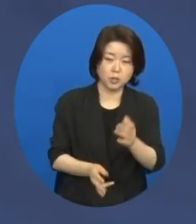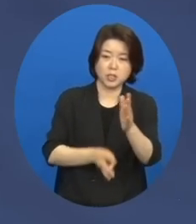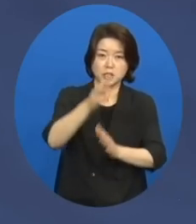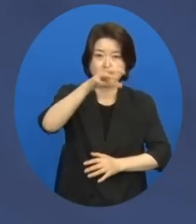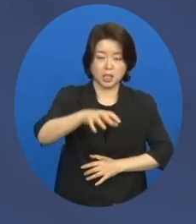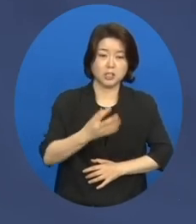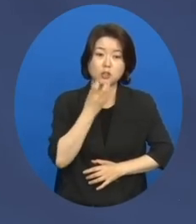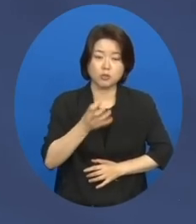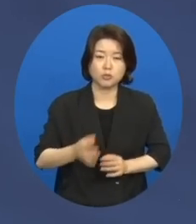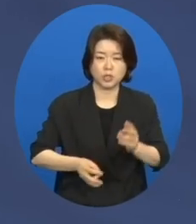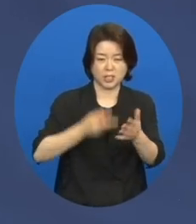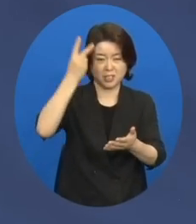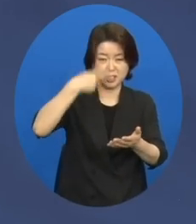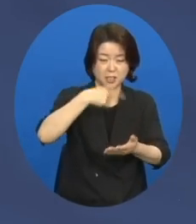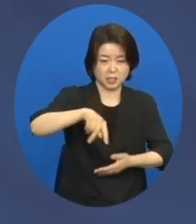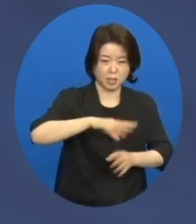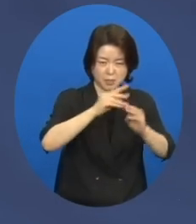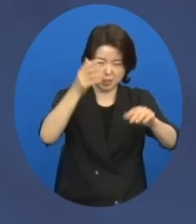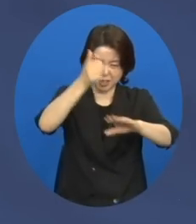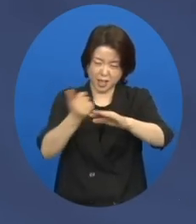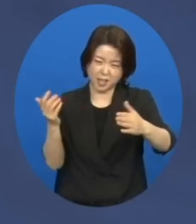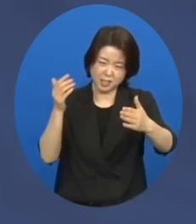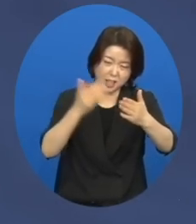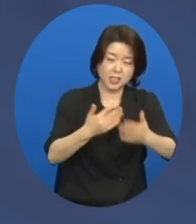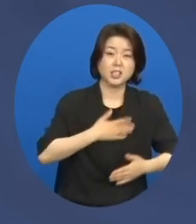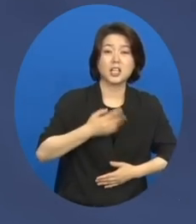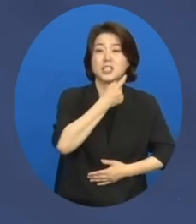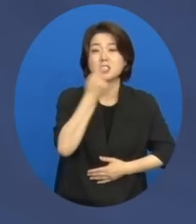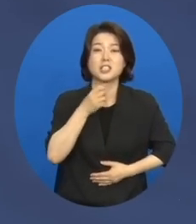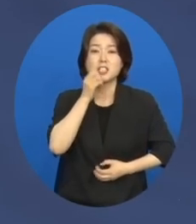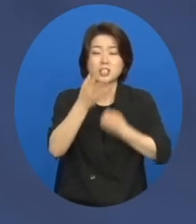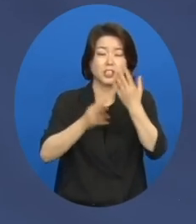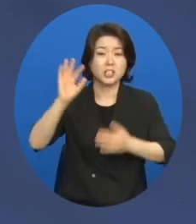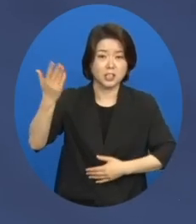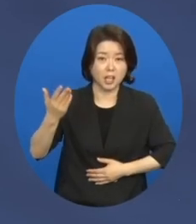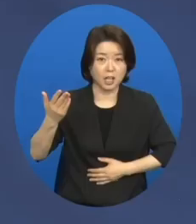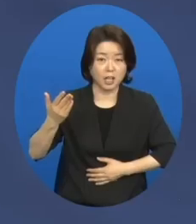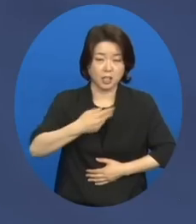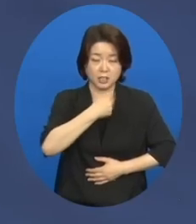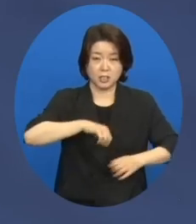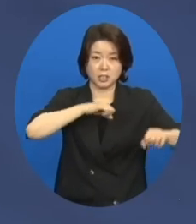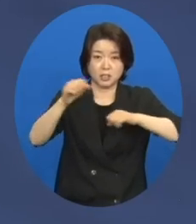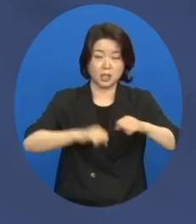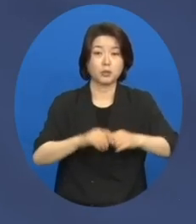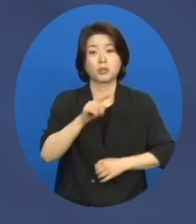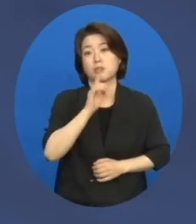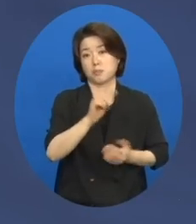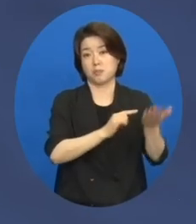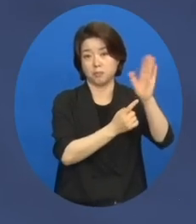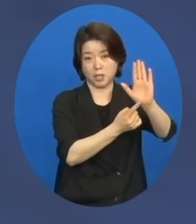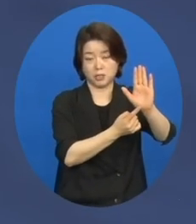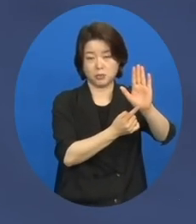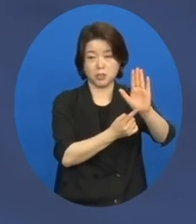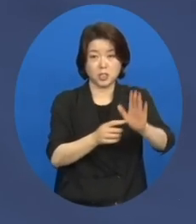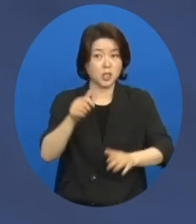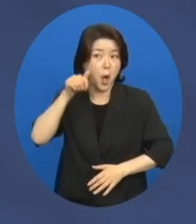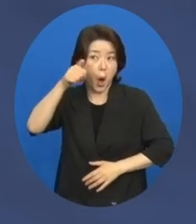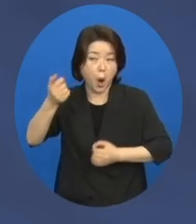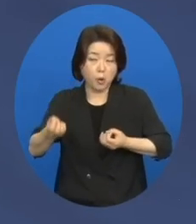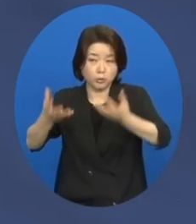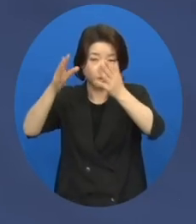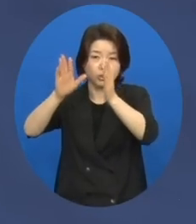온 유대와 사마리아 땅끝까지로 내 증인이 되리라. 사도행전 1장 8절에 약속했던 그 약속이 오순절 성령이